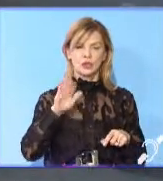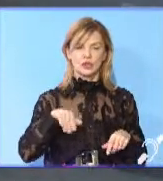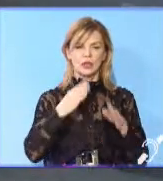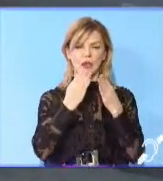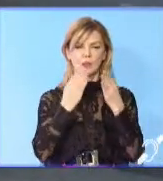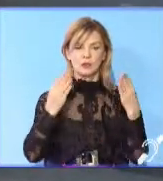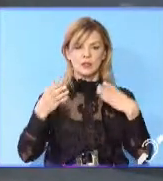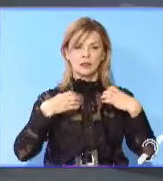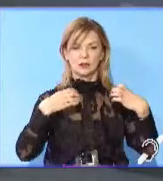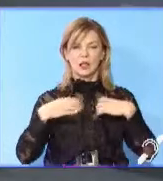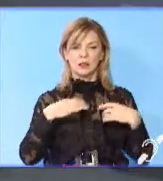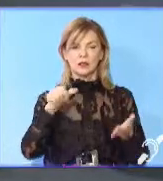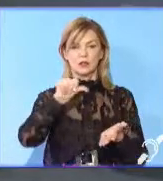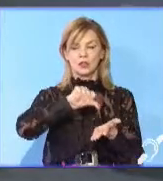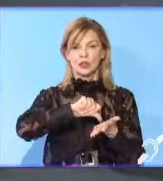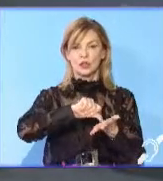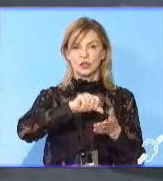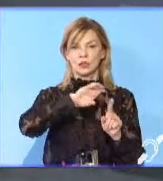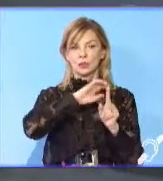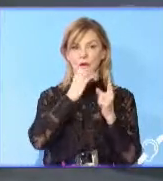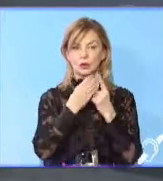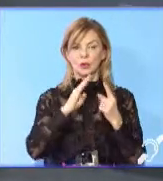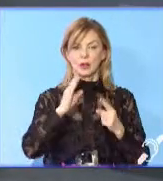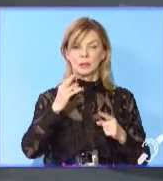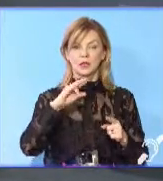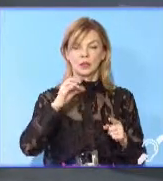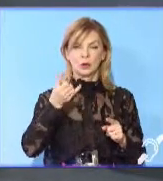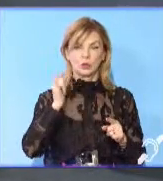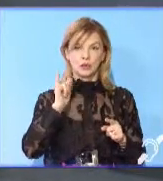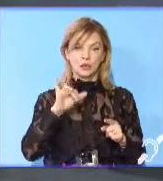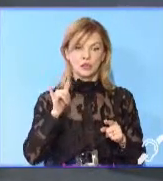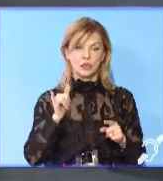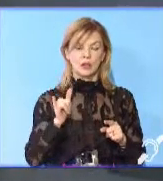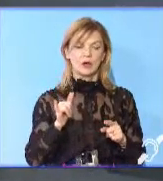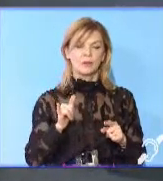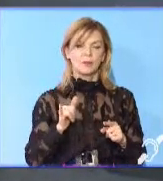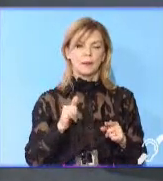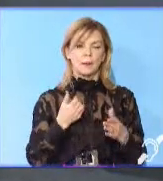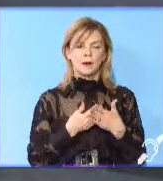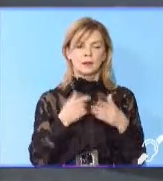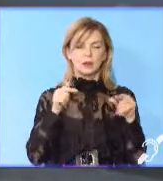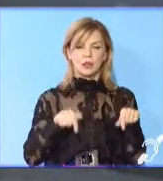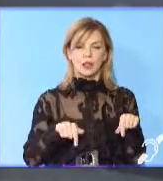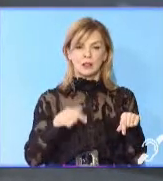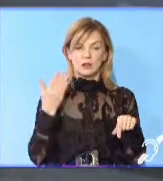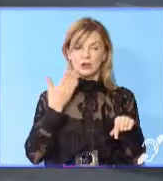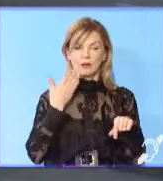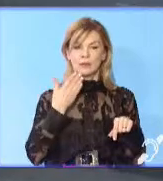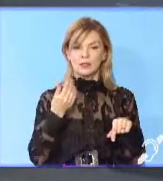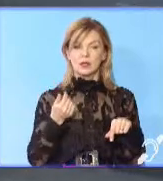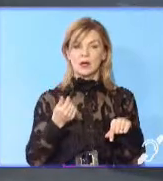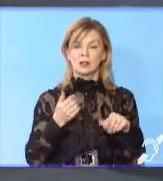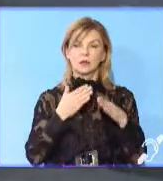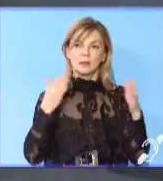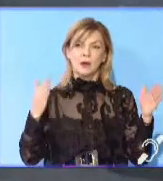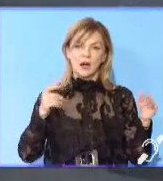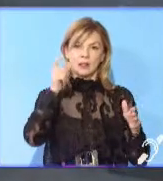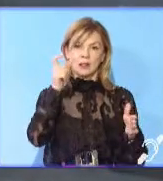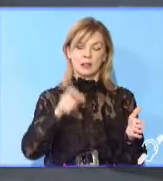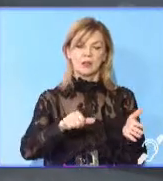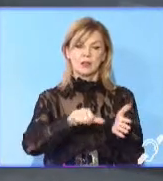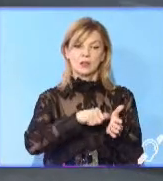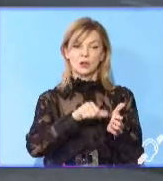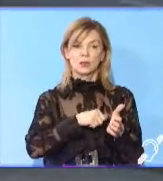Artă și Centrul Cultural Brâncuș, iar numai faptul că aici a învățat marele